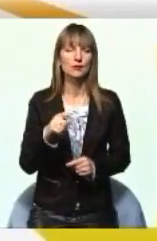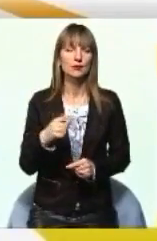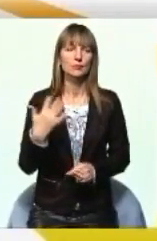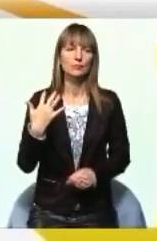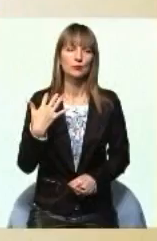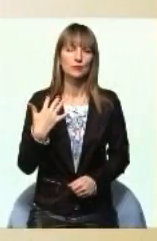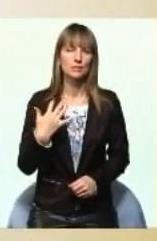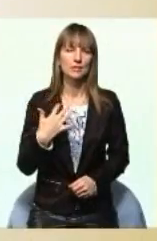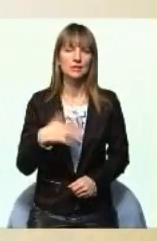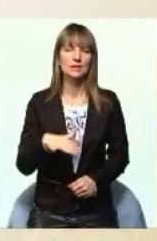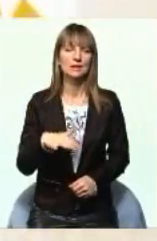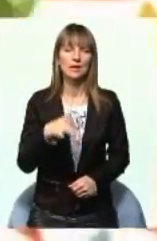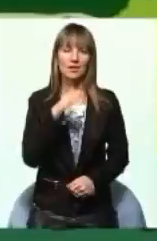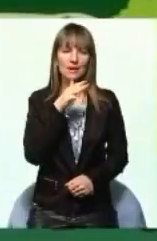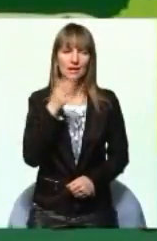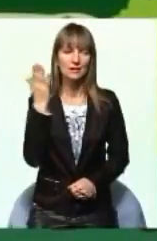50 лет.